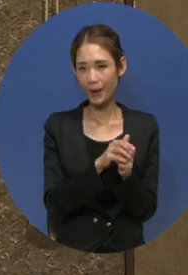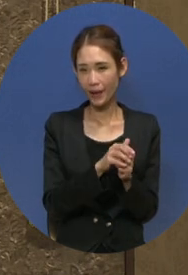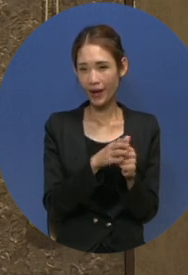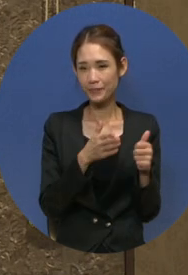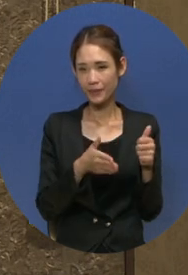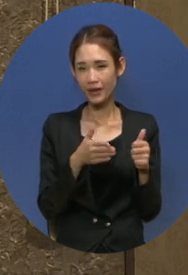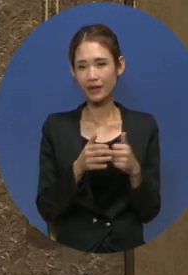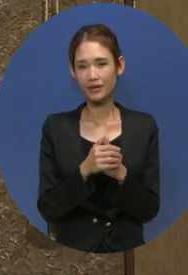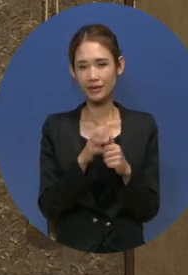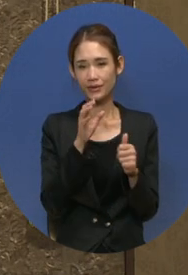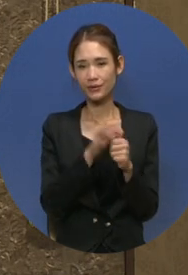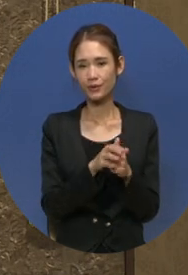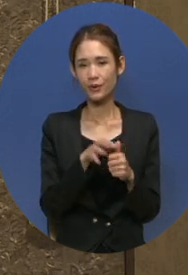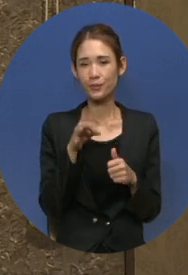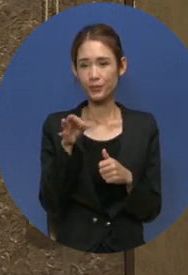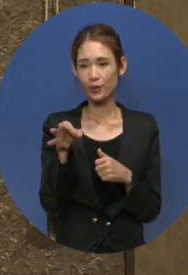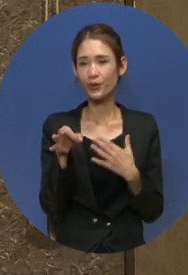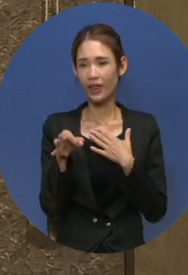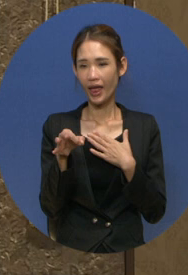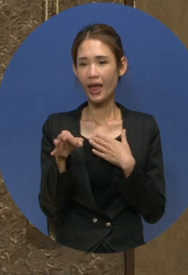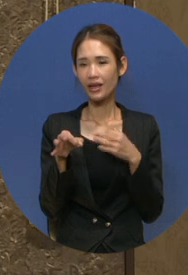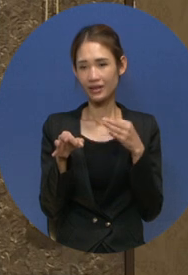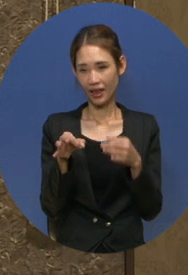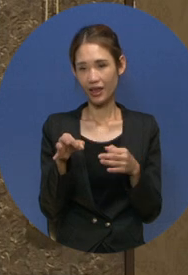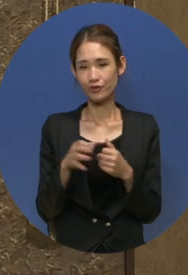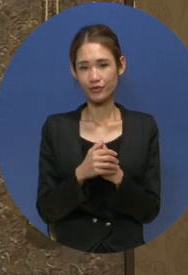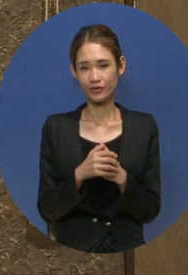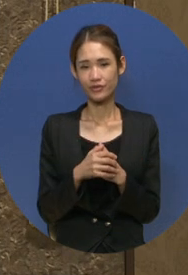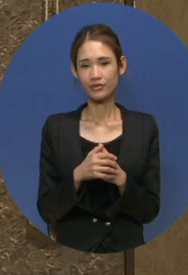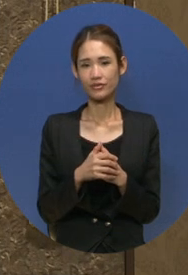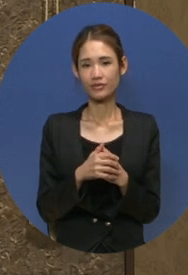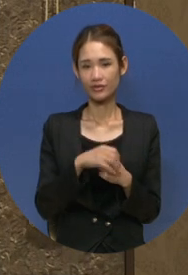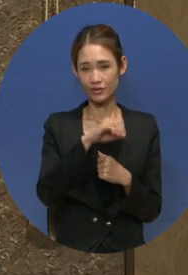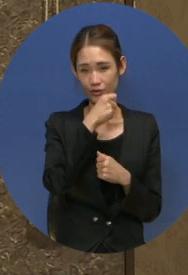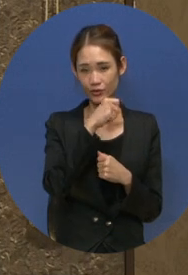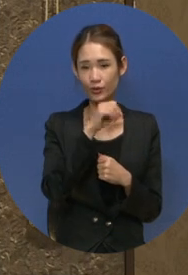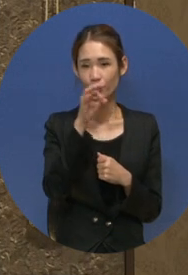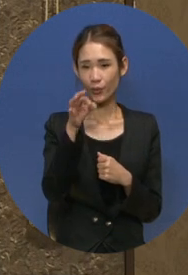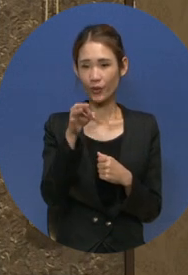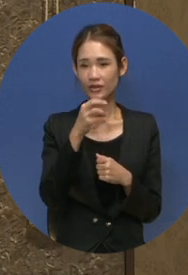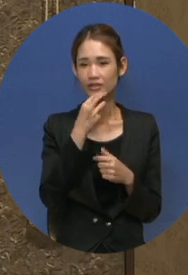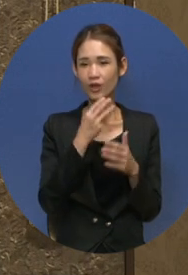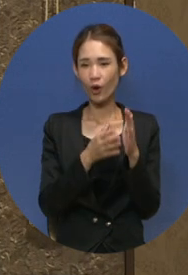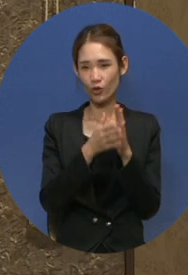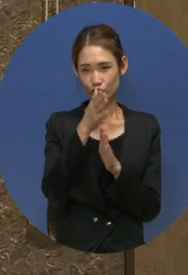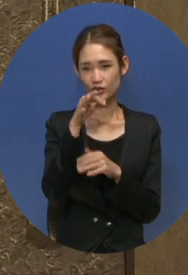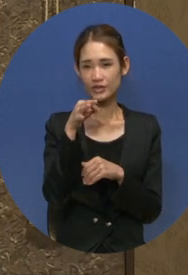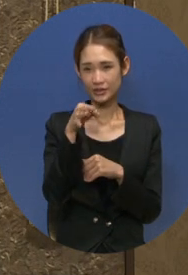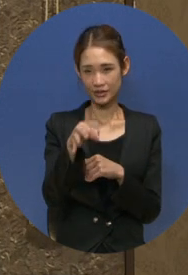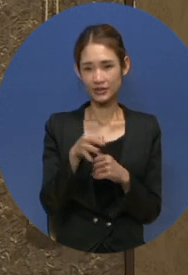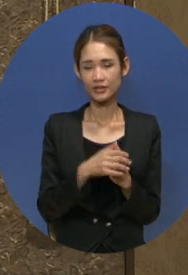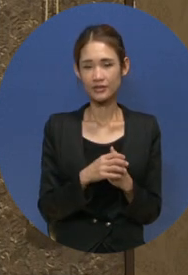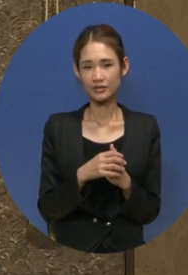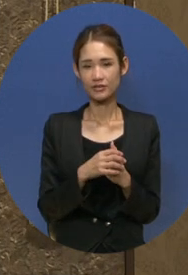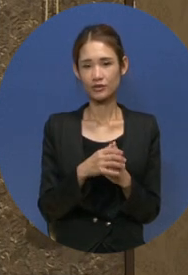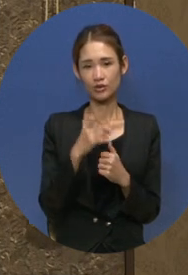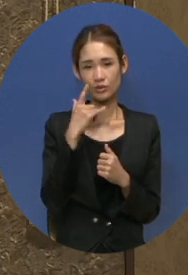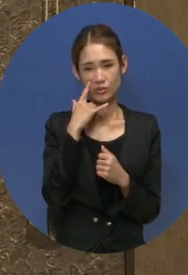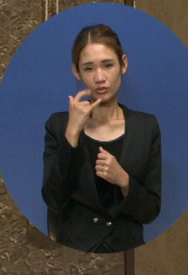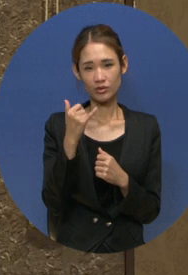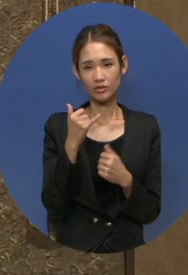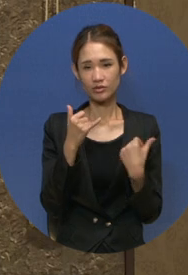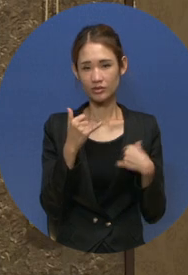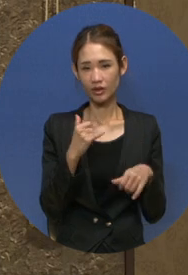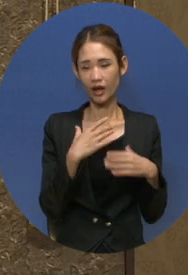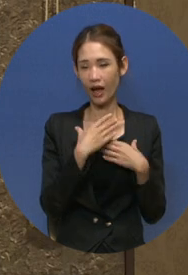그 맡기는 비용 우리가 내줄게. 네, 그래서 그 비용을 서울시가 대주고 있어요. 그러니까 부모님들은